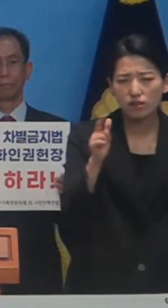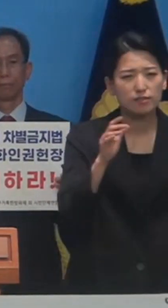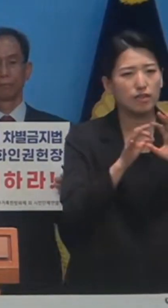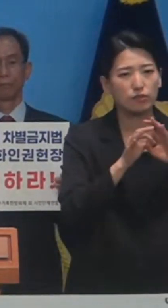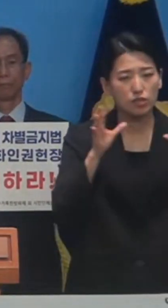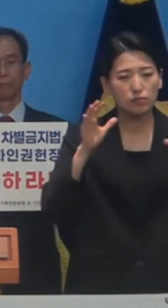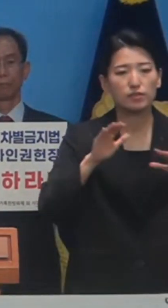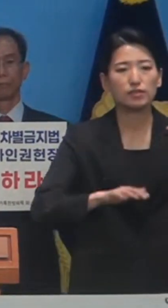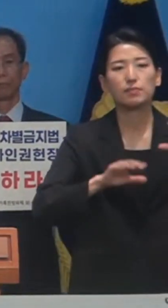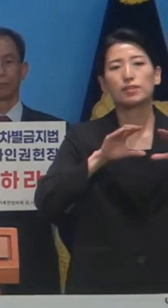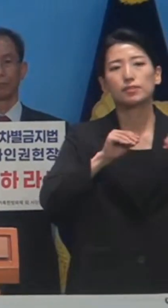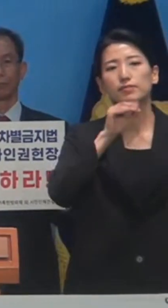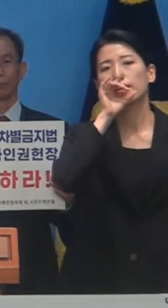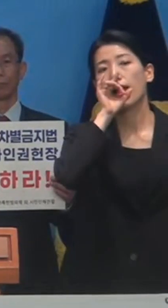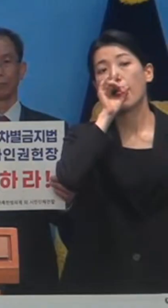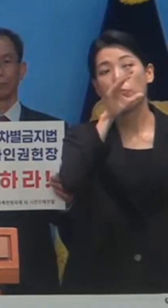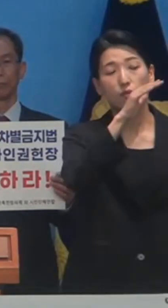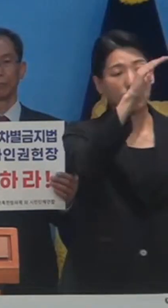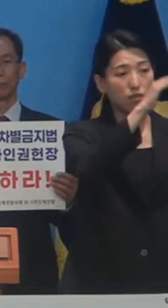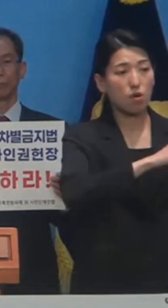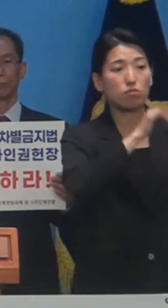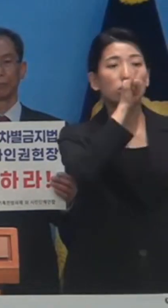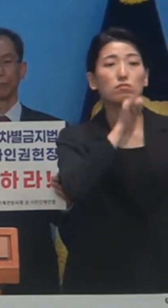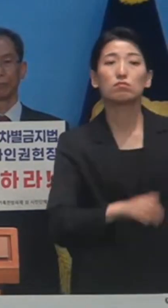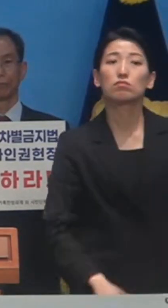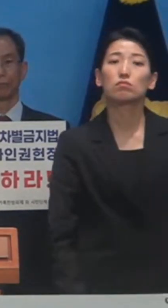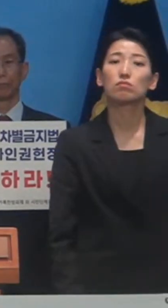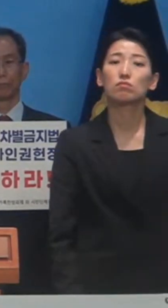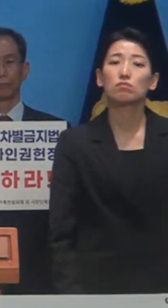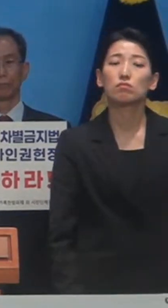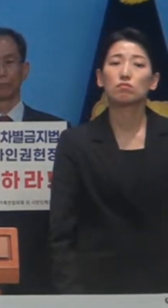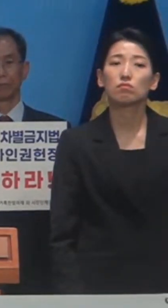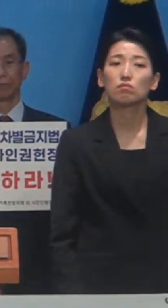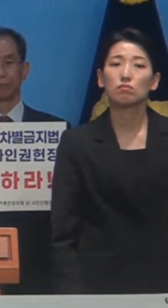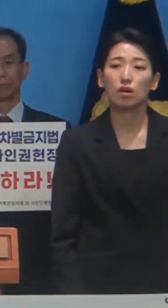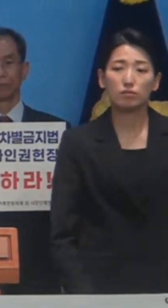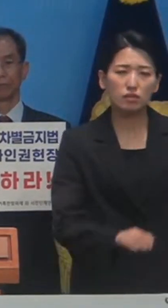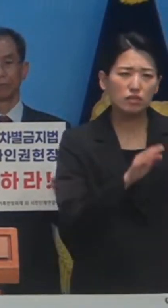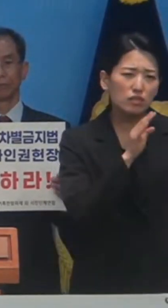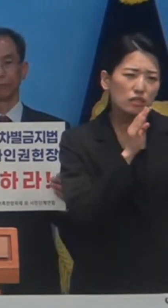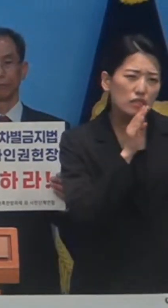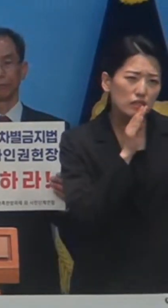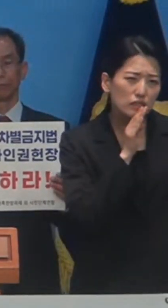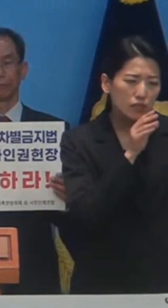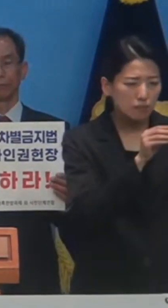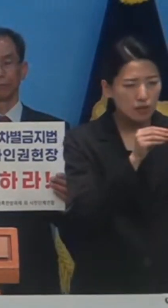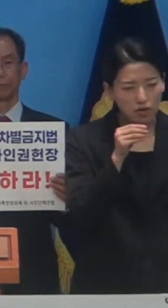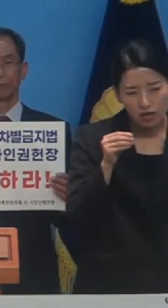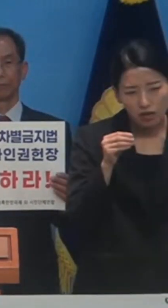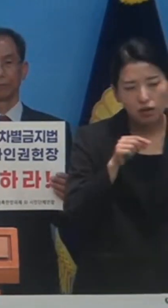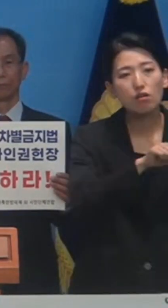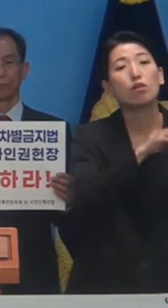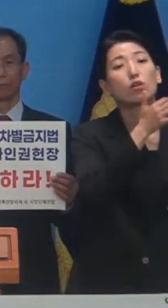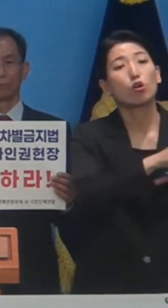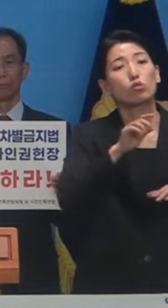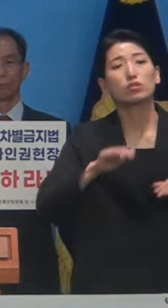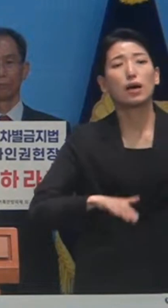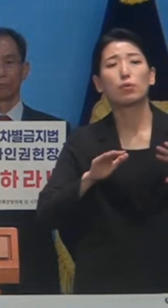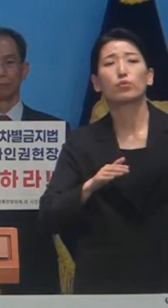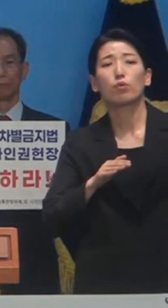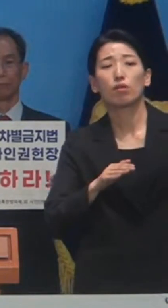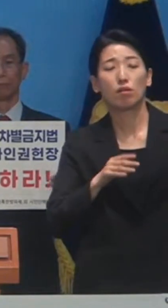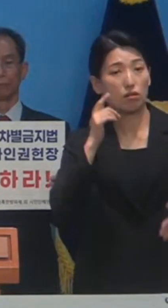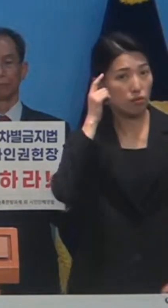차별을 금지한다고 분명히 명시하고 있습니다. 하지만 이 실제 헌장에서는 다음과 같은